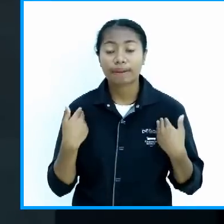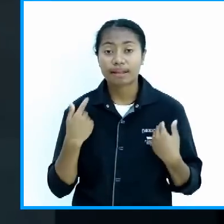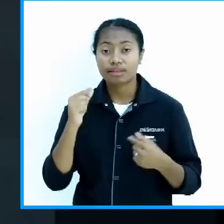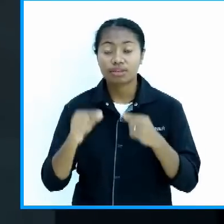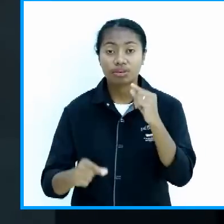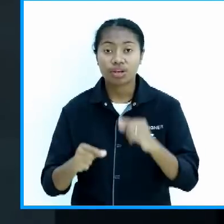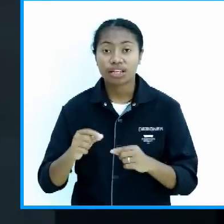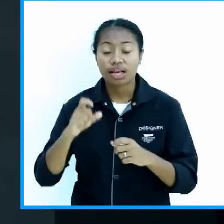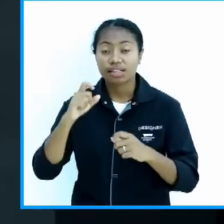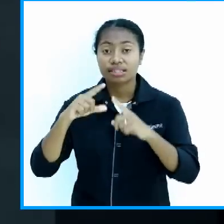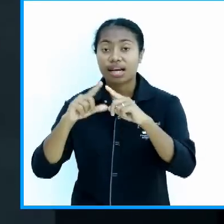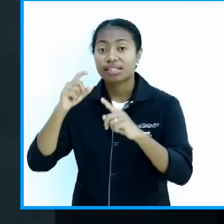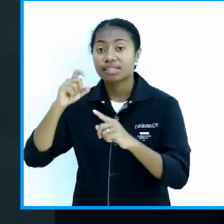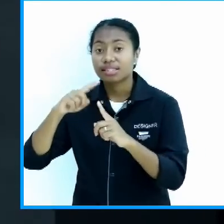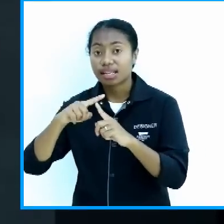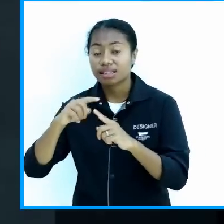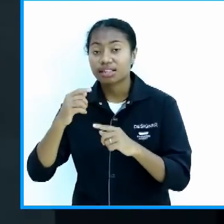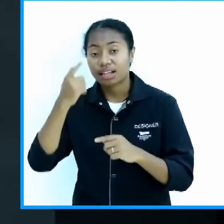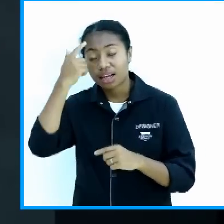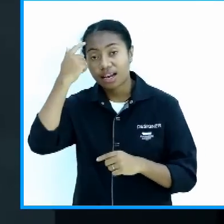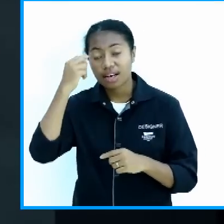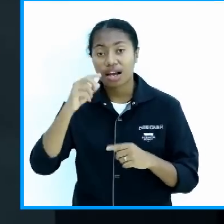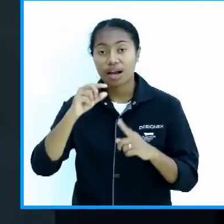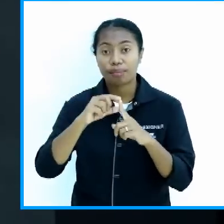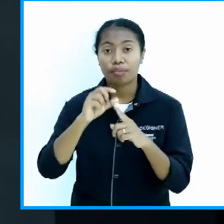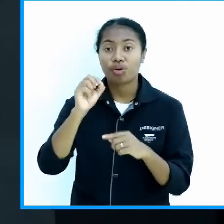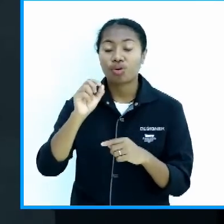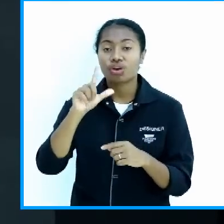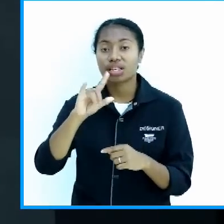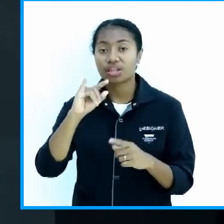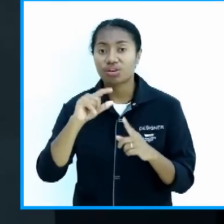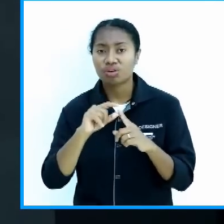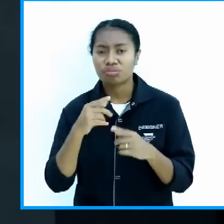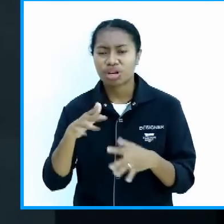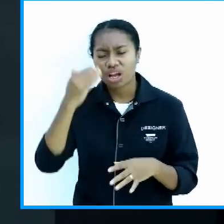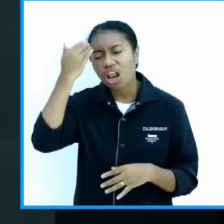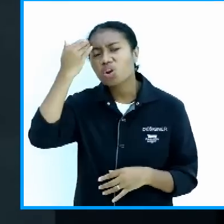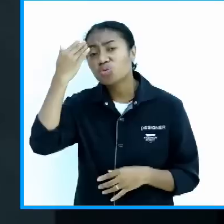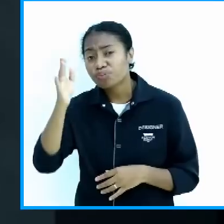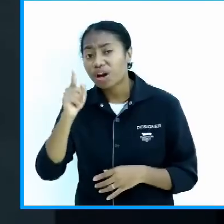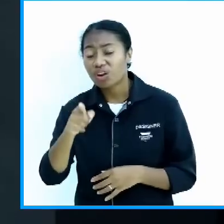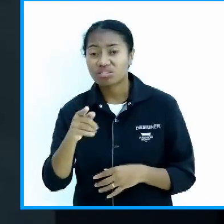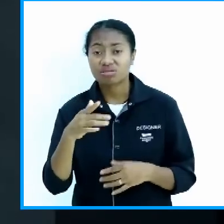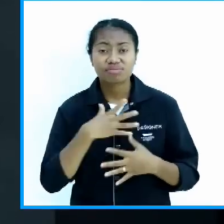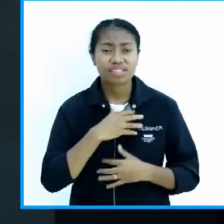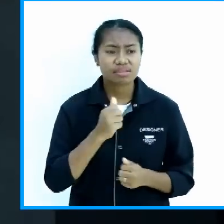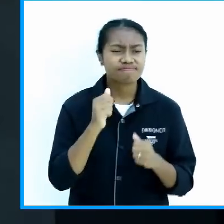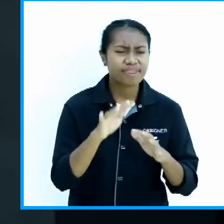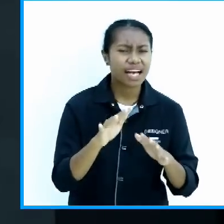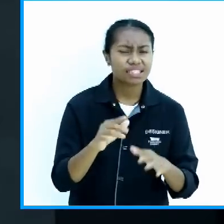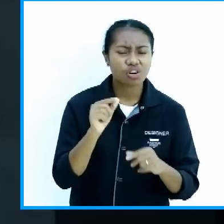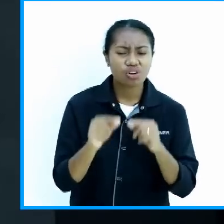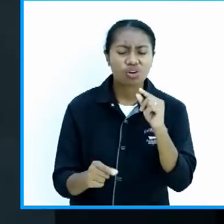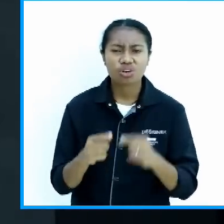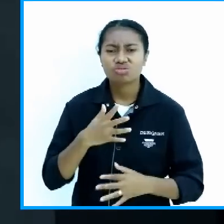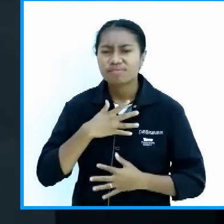orang yang selamat. Ya, kemarin ada satu orang yang meninggal sementara proses uji klinis vaksin di